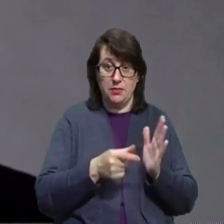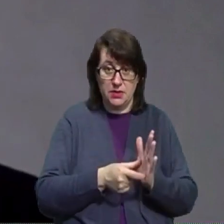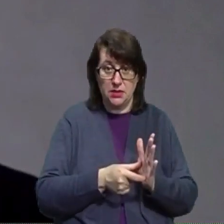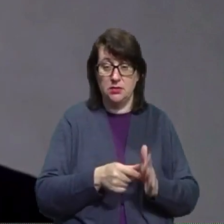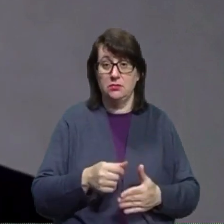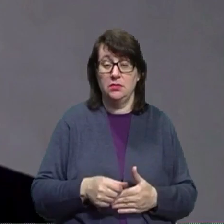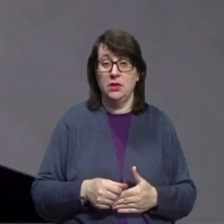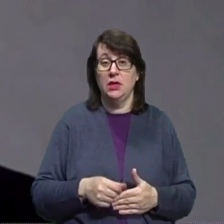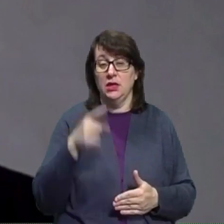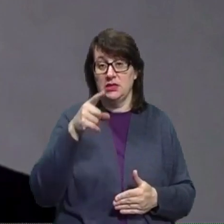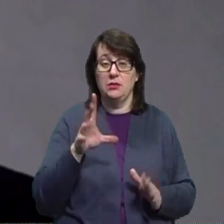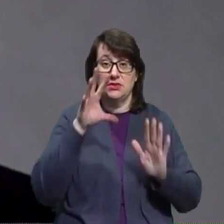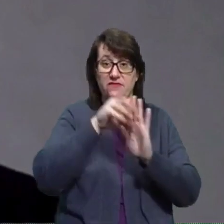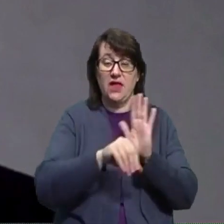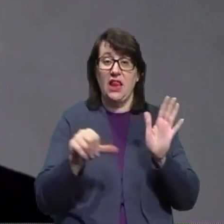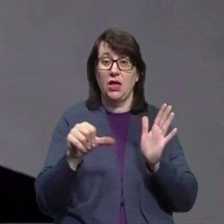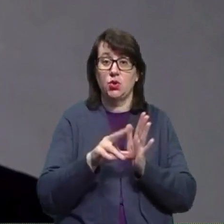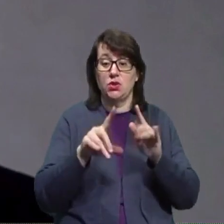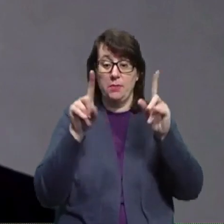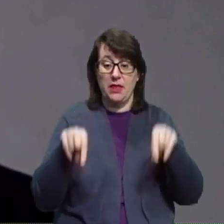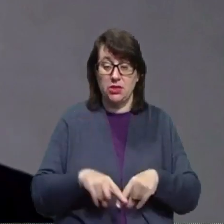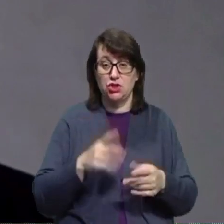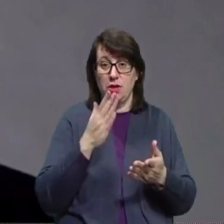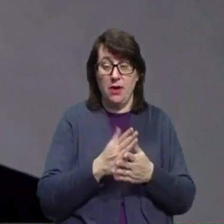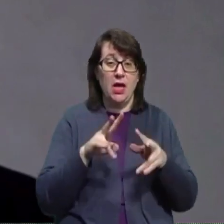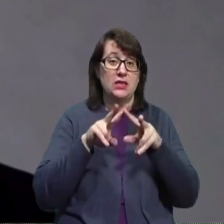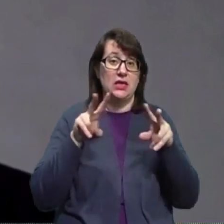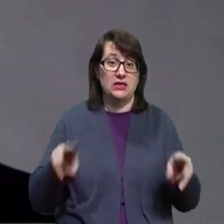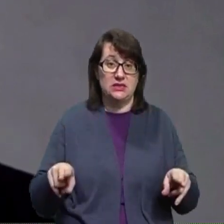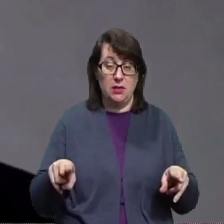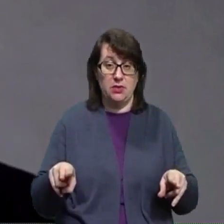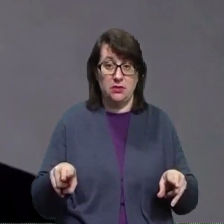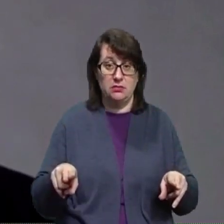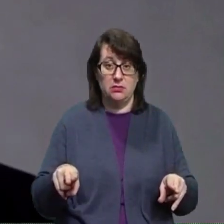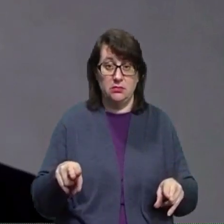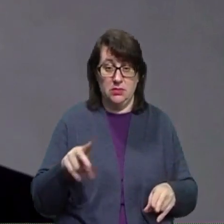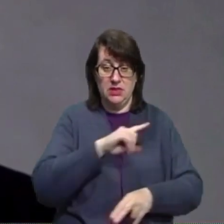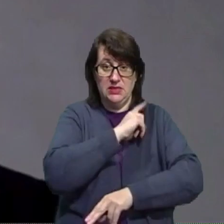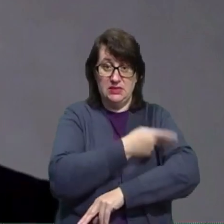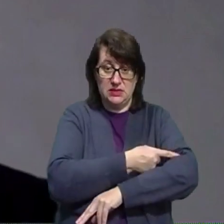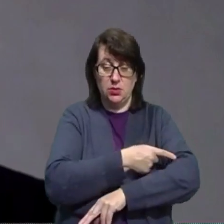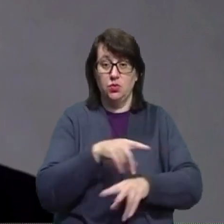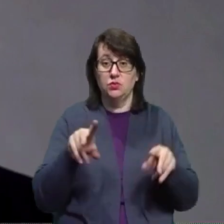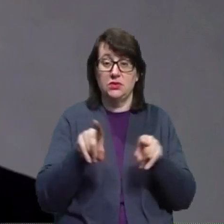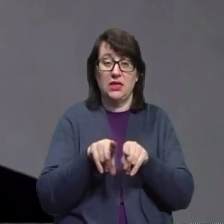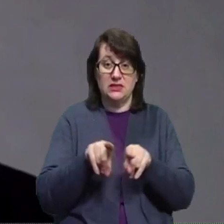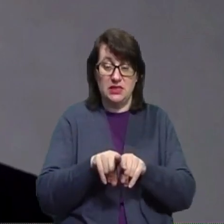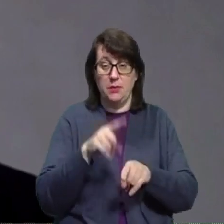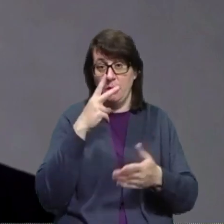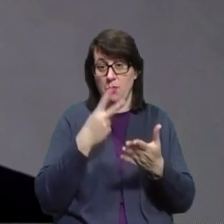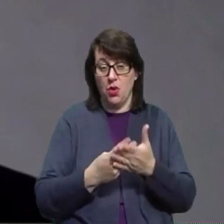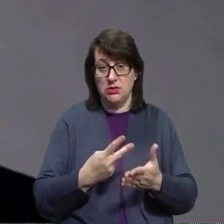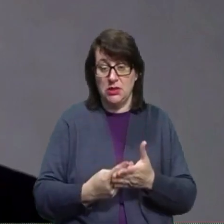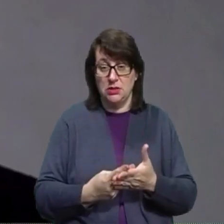там завантажити електронну платіжку. Вона має таку саму силу, такі самі показання,